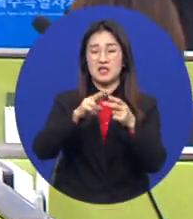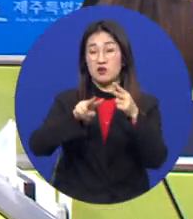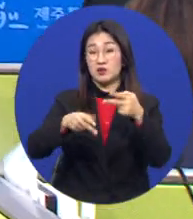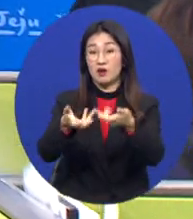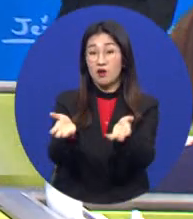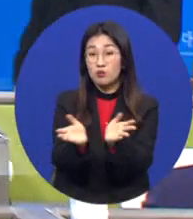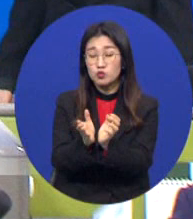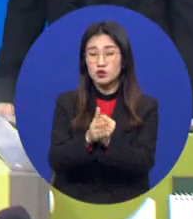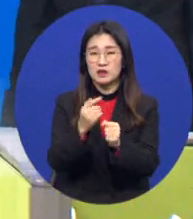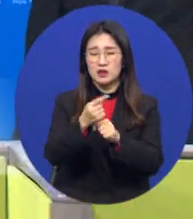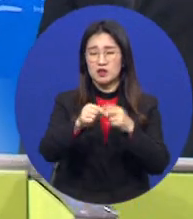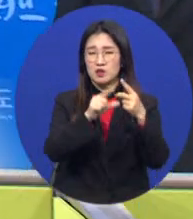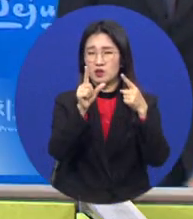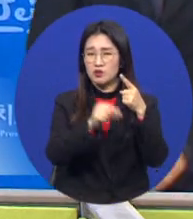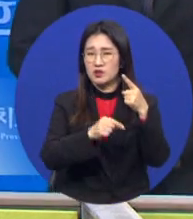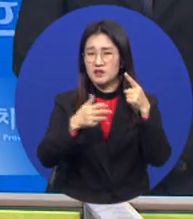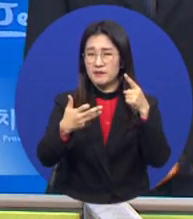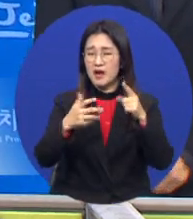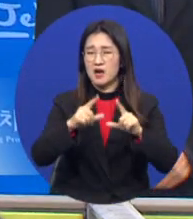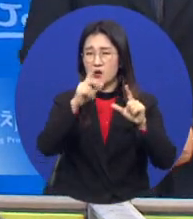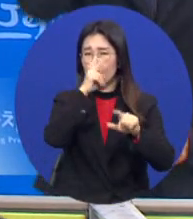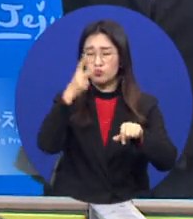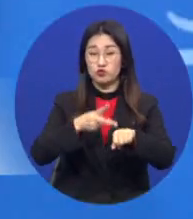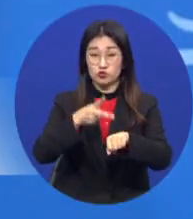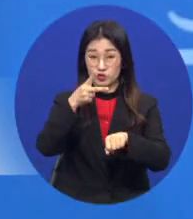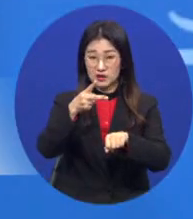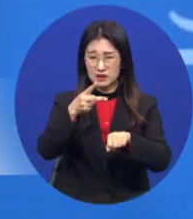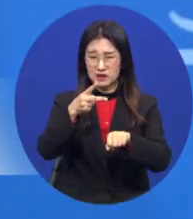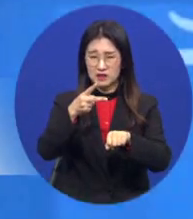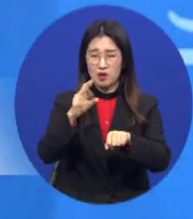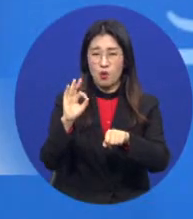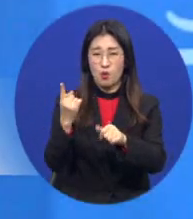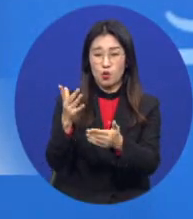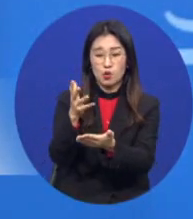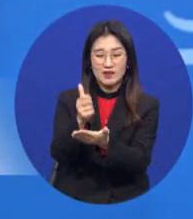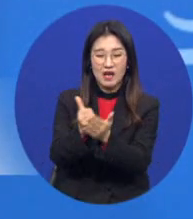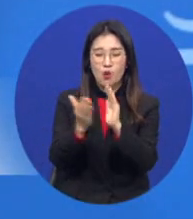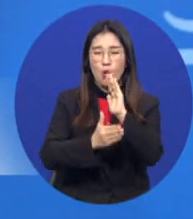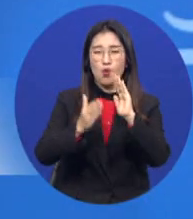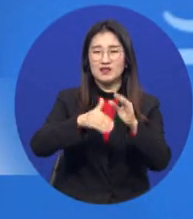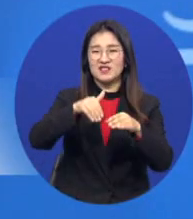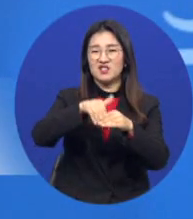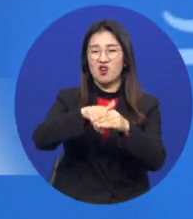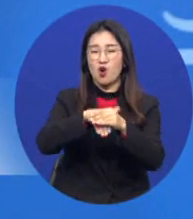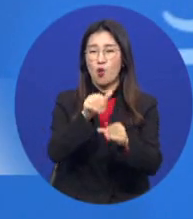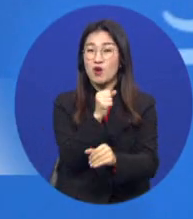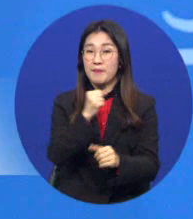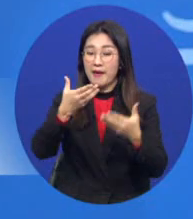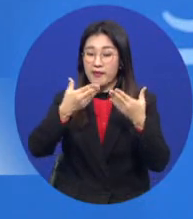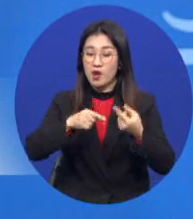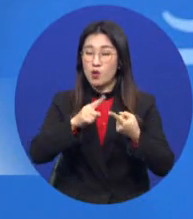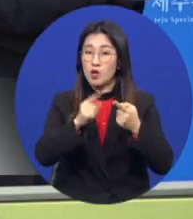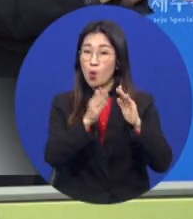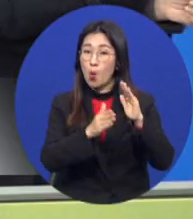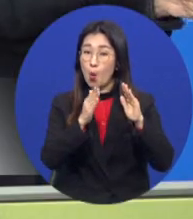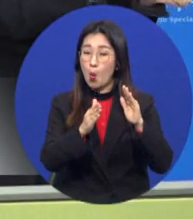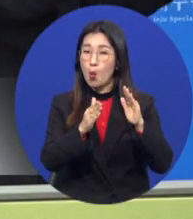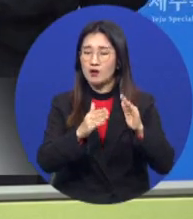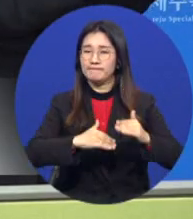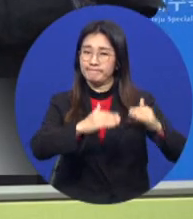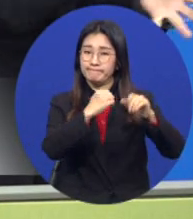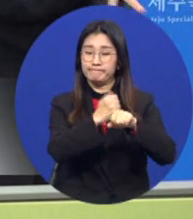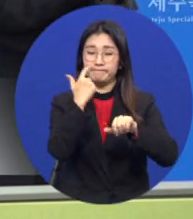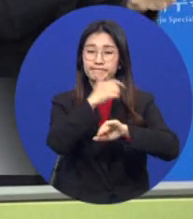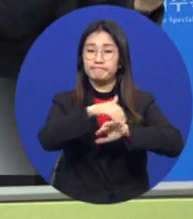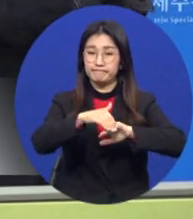제2형사부는 내년 1월 18일 오후 2시 오영훈 지사의 공직선거법 위반 사건 공판 준비 기일을 진행하기로